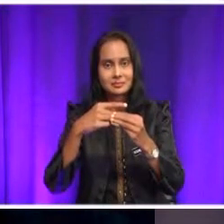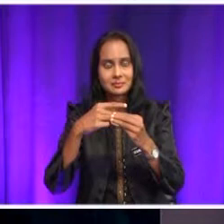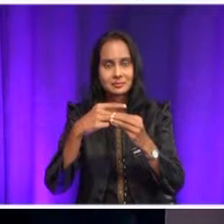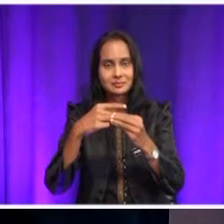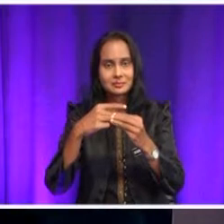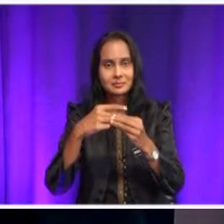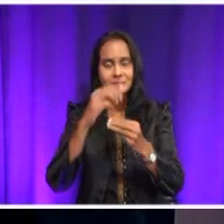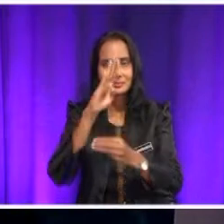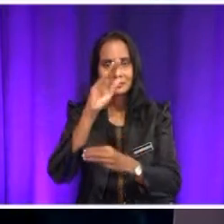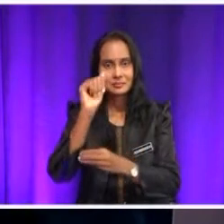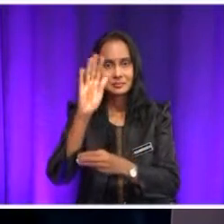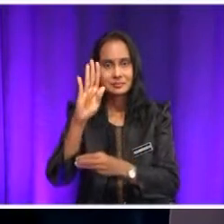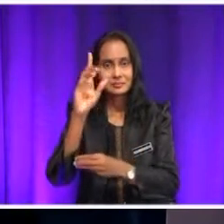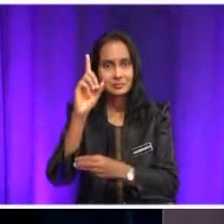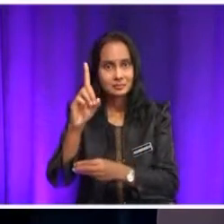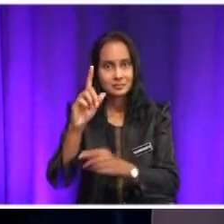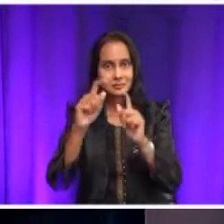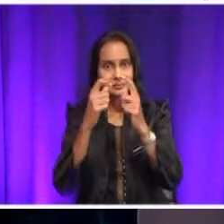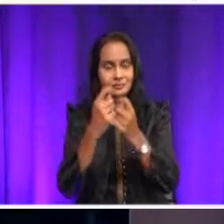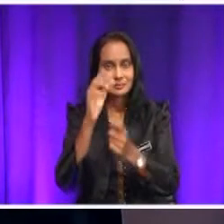bab pertama diketahui